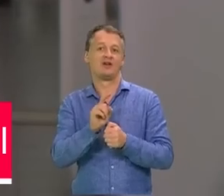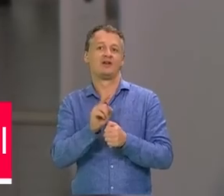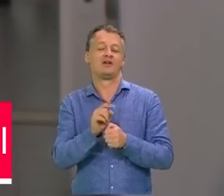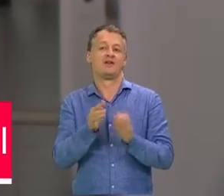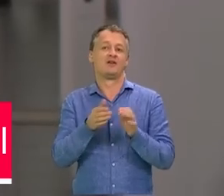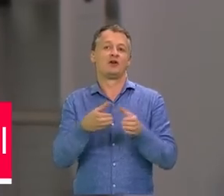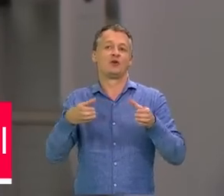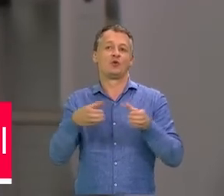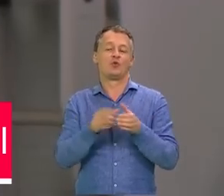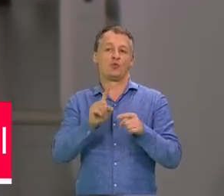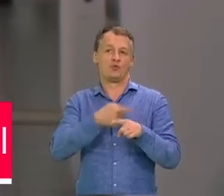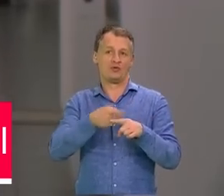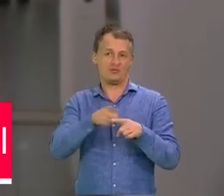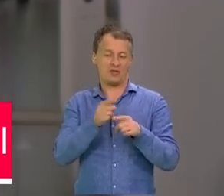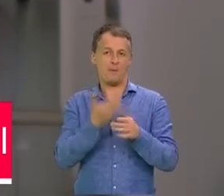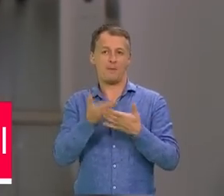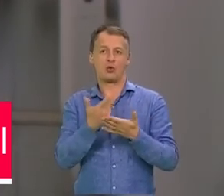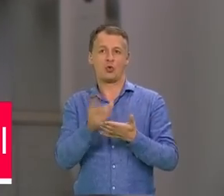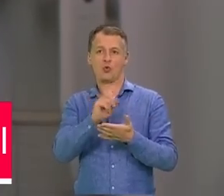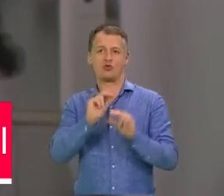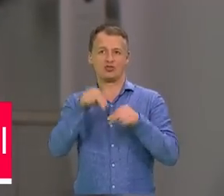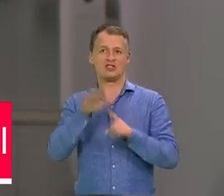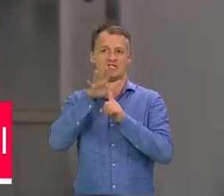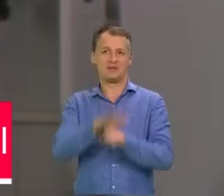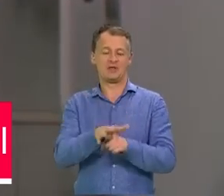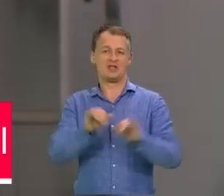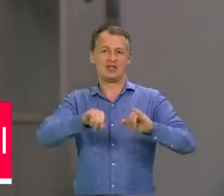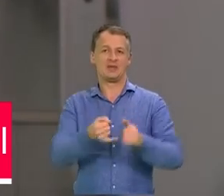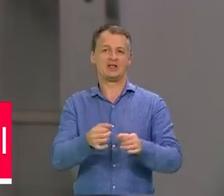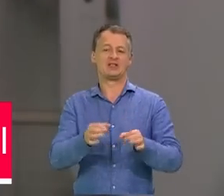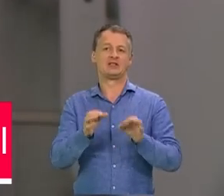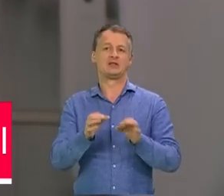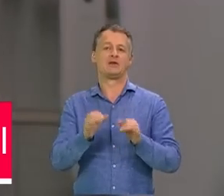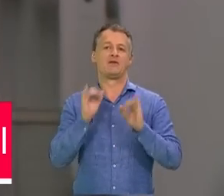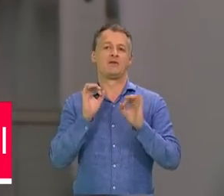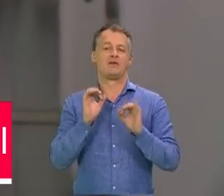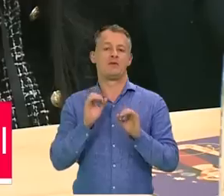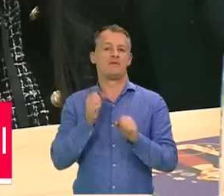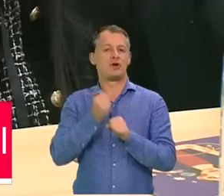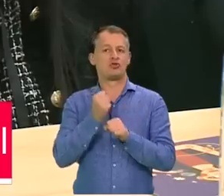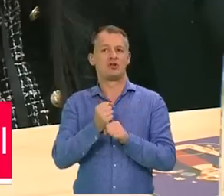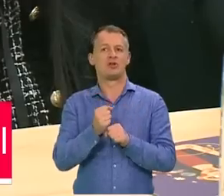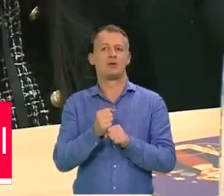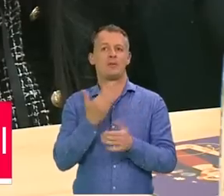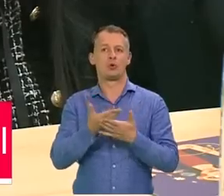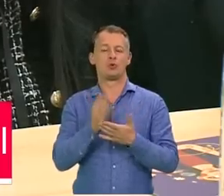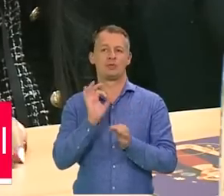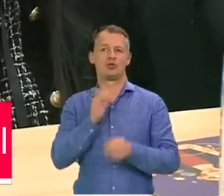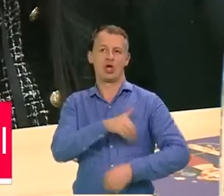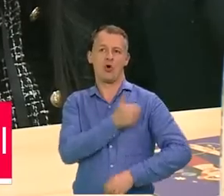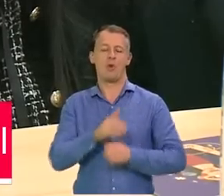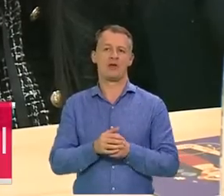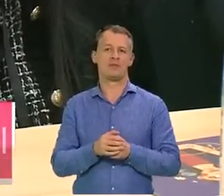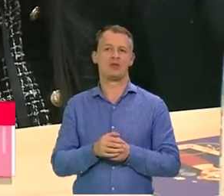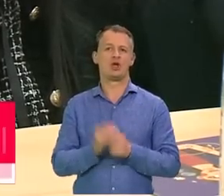deveni victime ale discriminării, fenomen care se manifestă în special în rândul copiilor. De fiecare dată confuzia a plecat